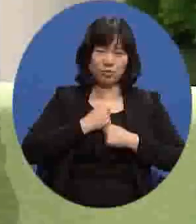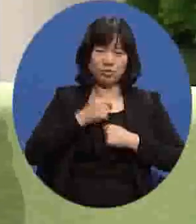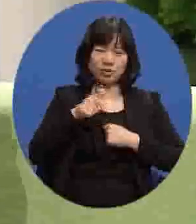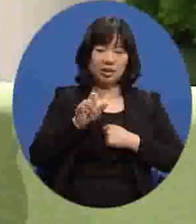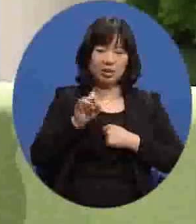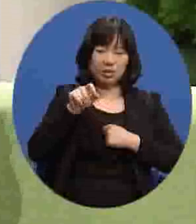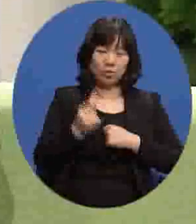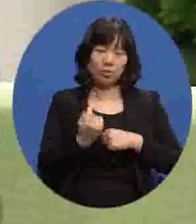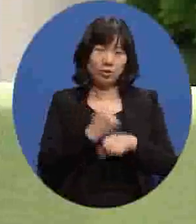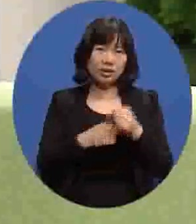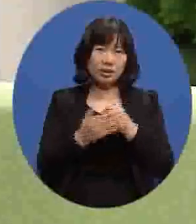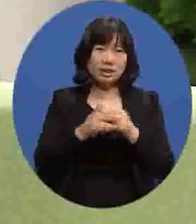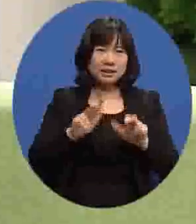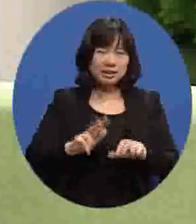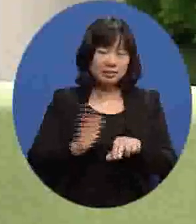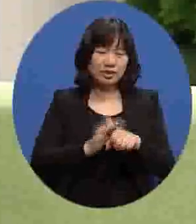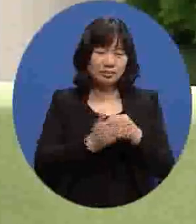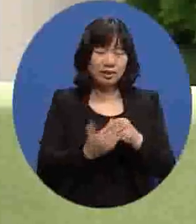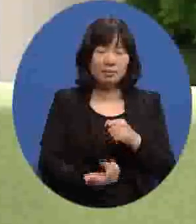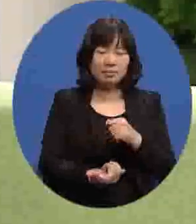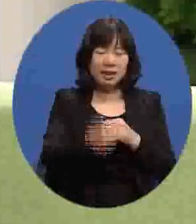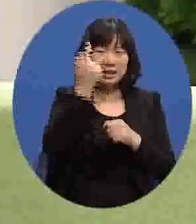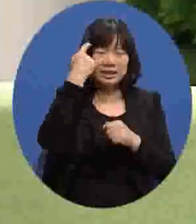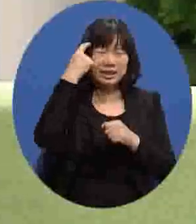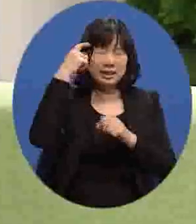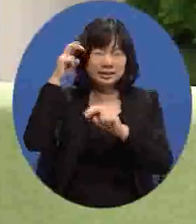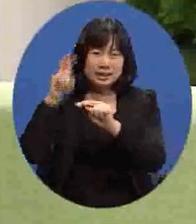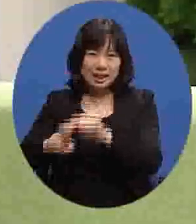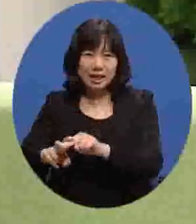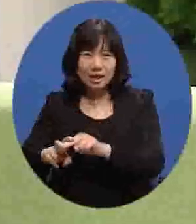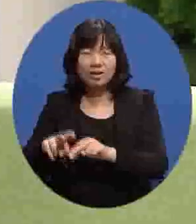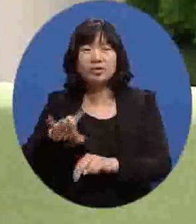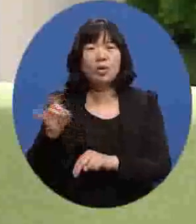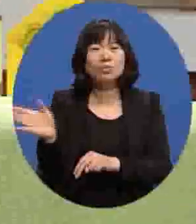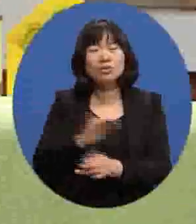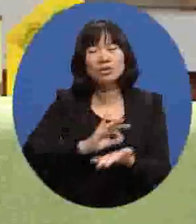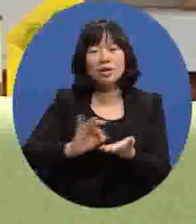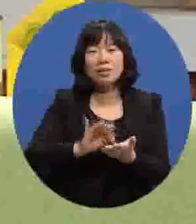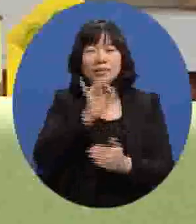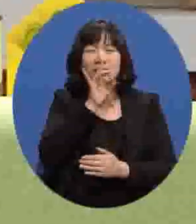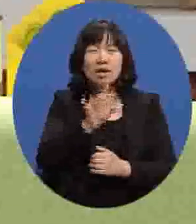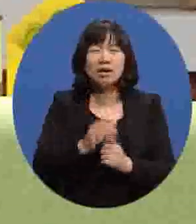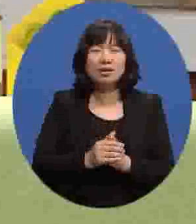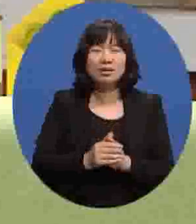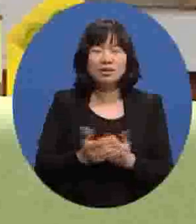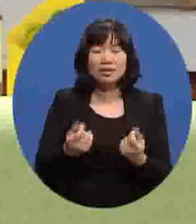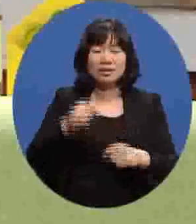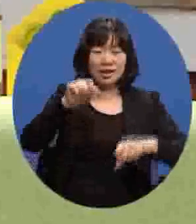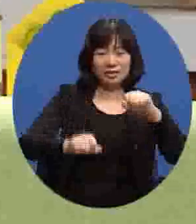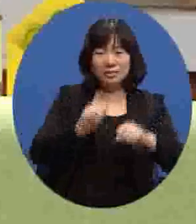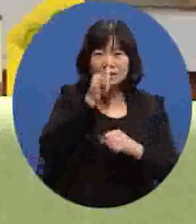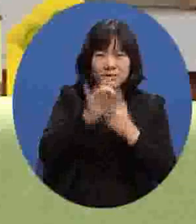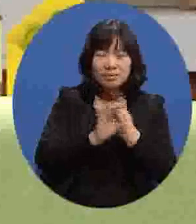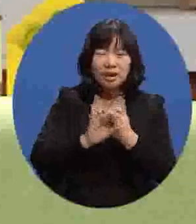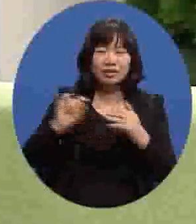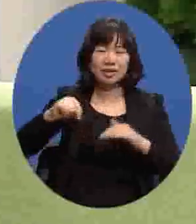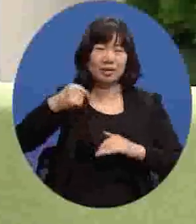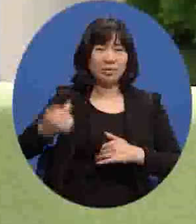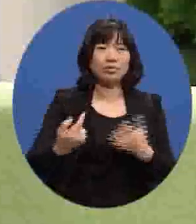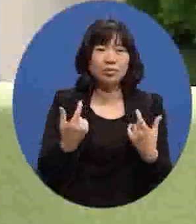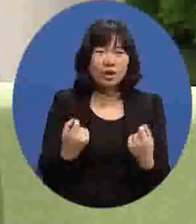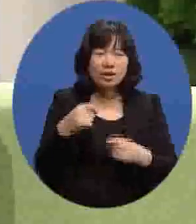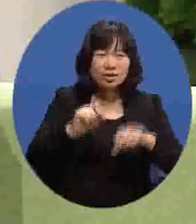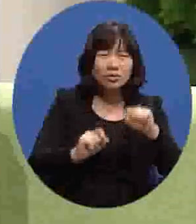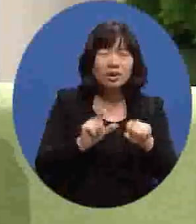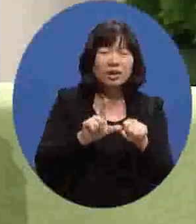너 잘못했으니까 지금 당장 생각하는 자리에 첫방에 쓰시면 안 되세요. 너가 이 행동을 하면 다음에 똑같은